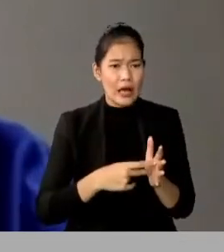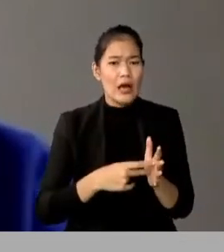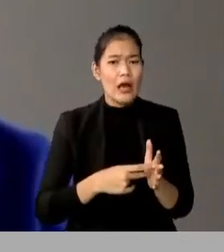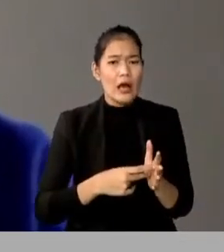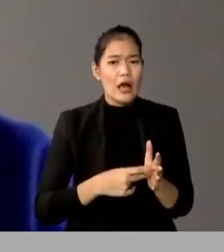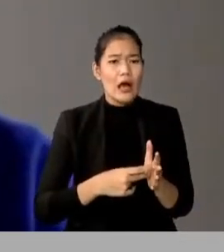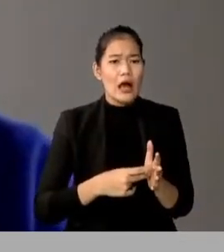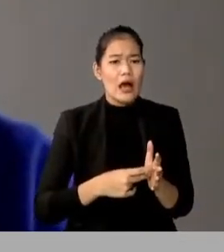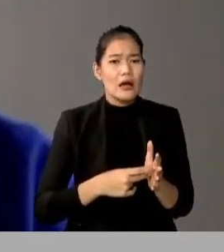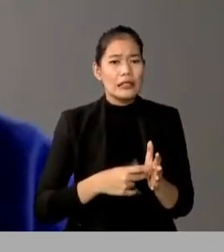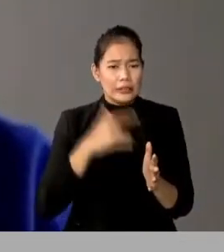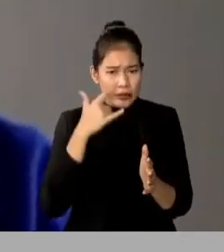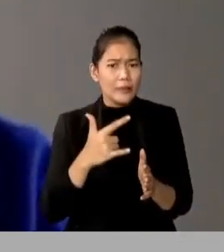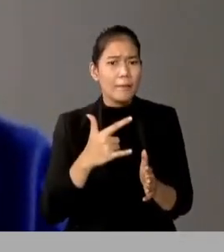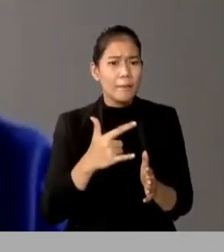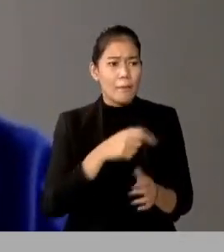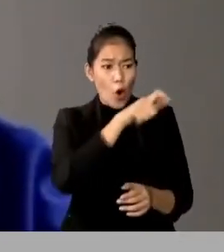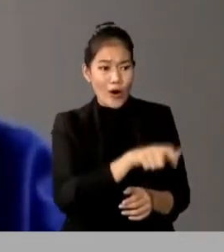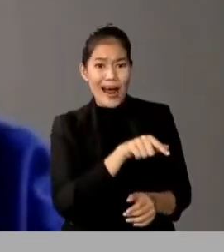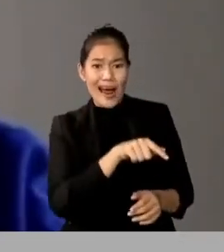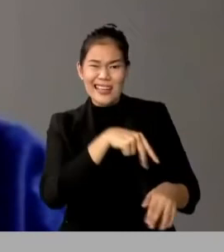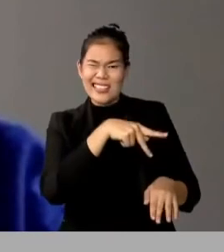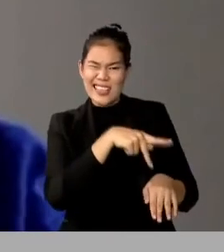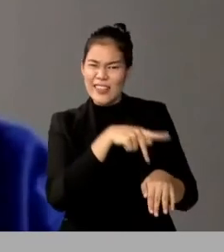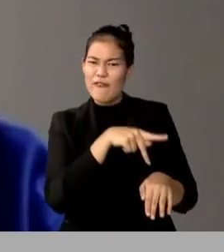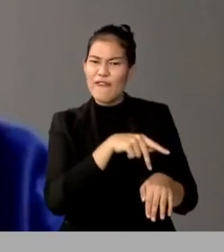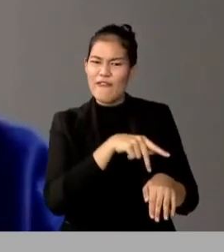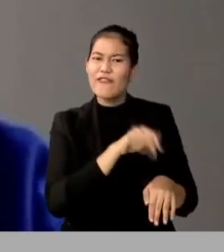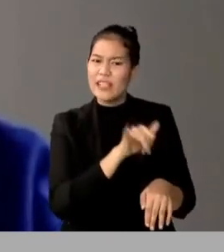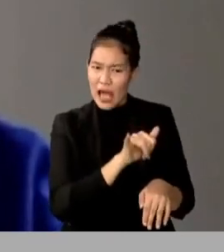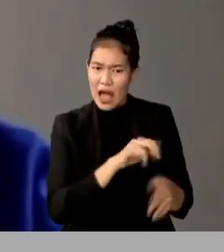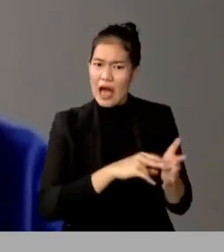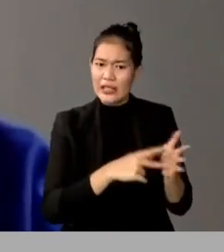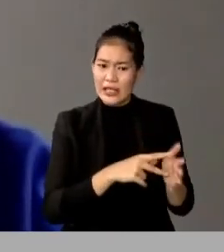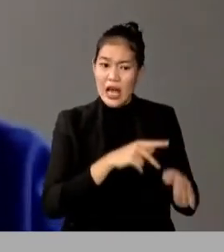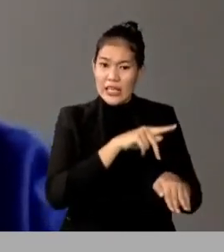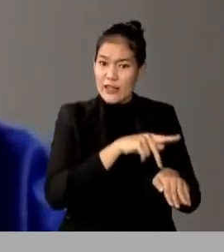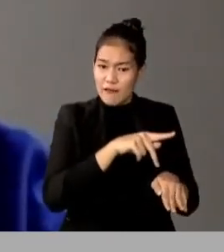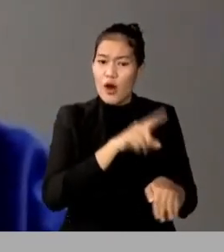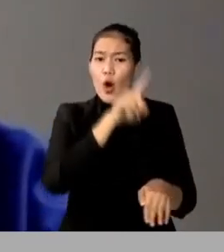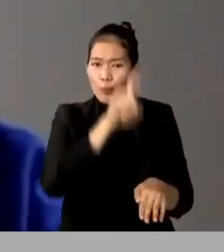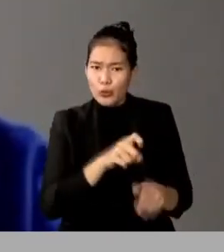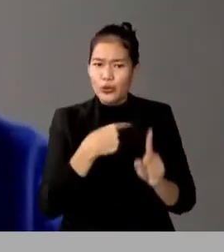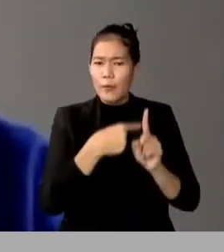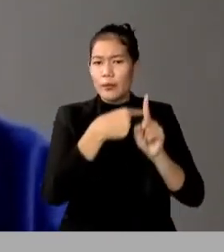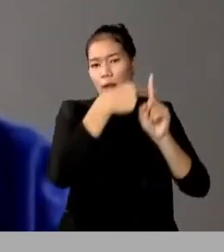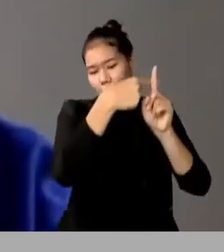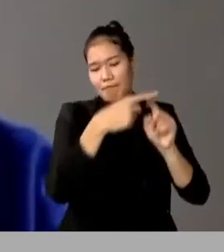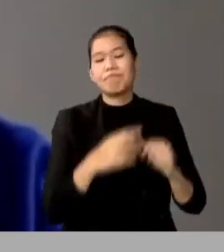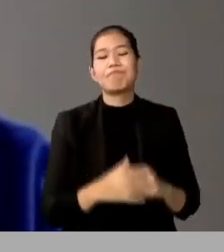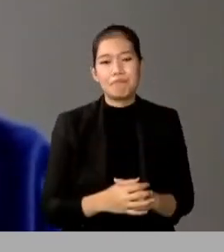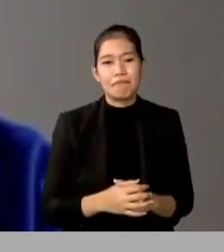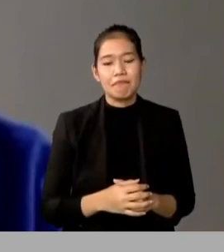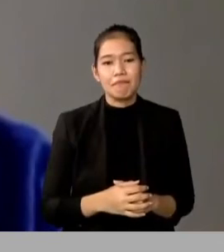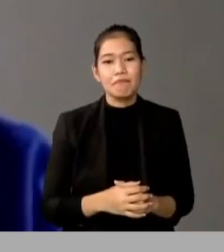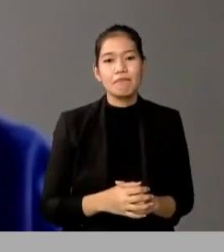lupa bahwa mereka itu lebih sensitif sehingga kebutuhannya justru meningkat pada saat isolasi tersebut sehingga